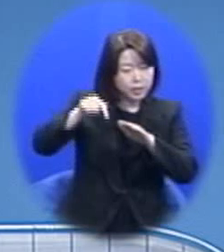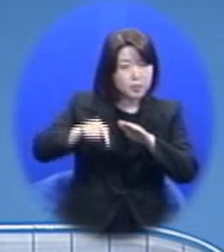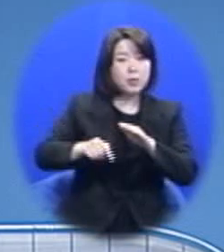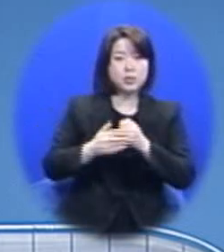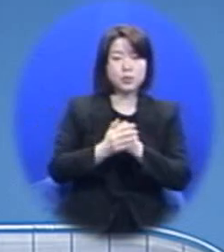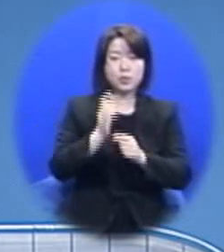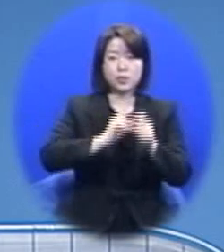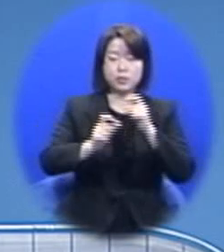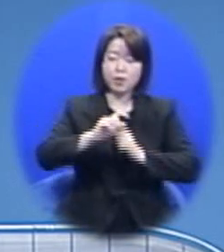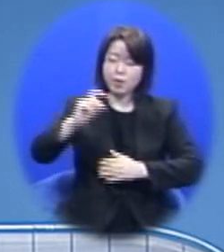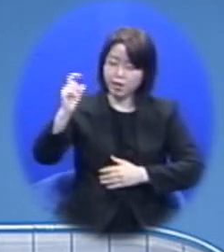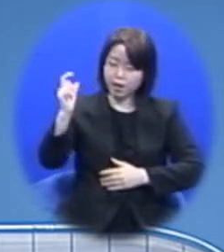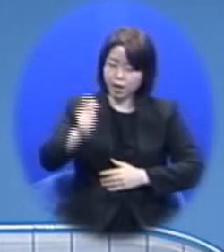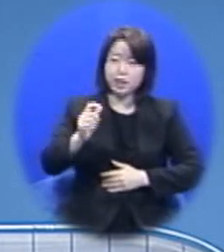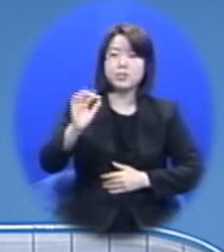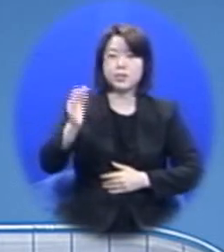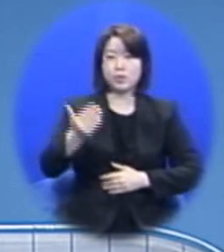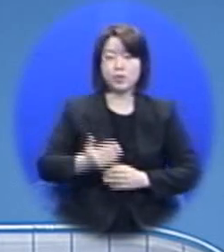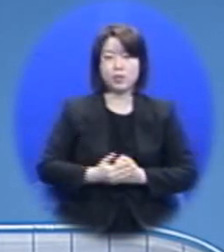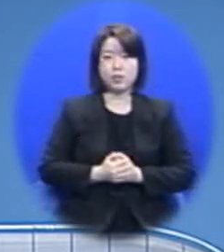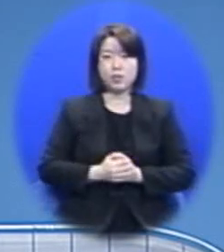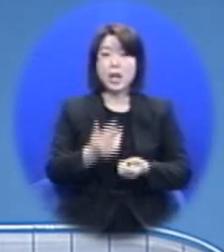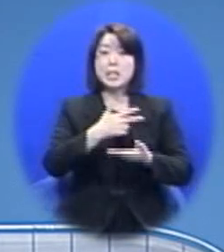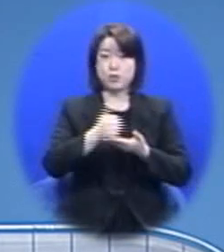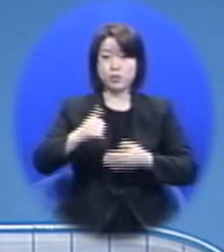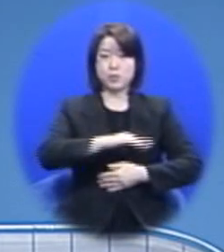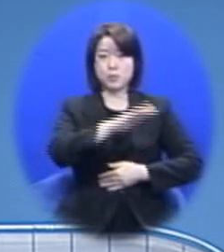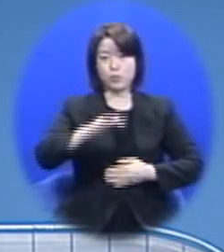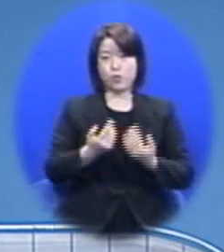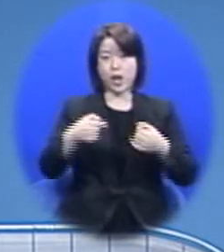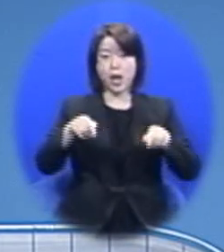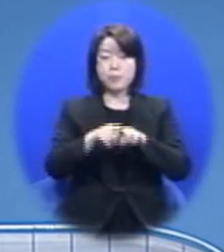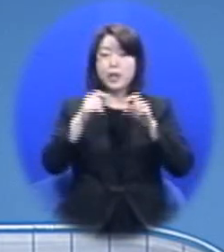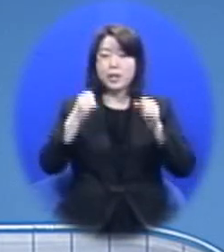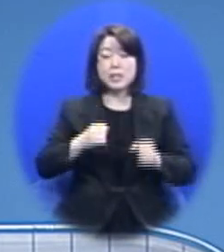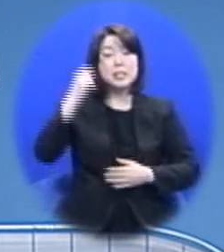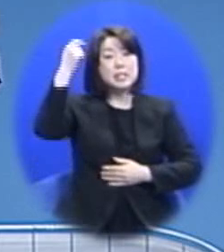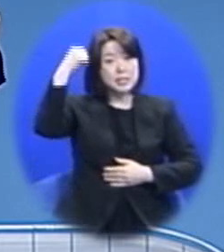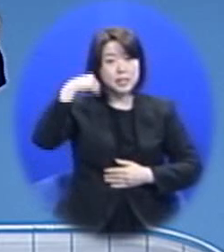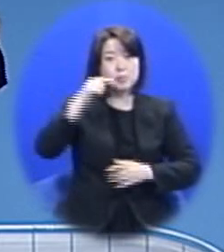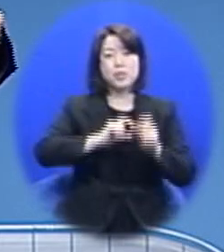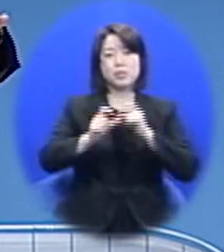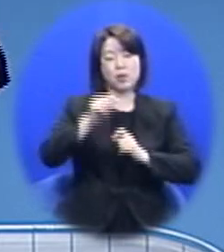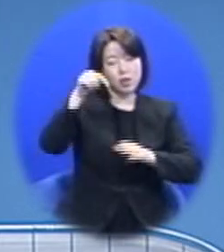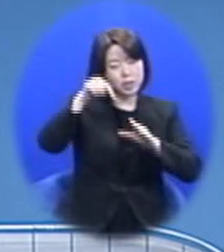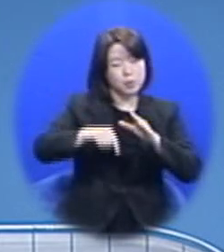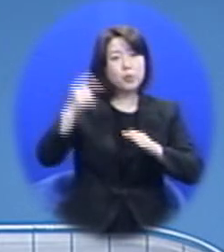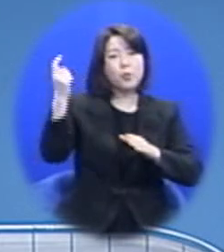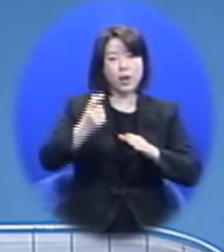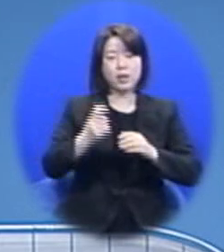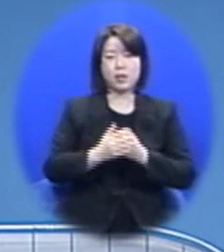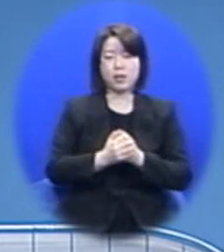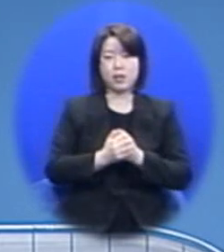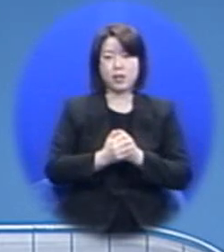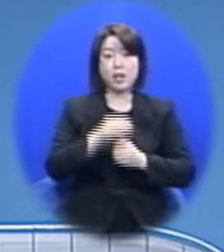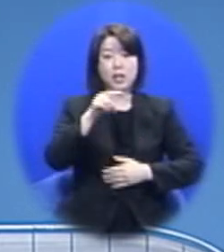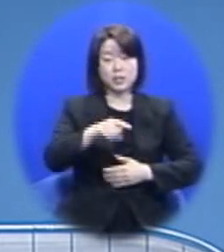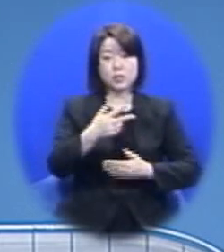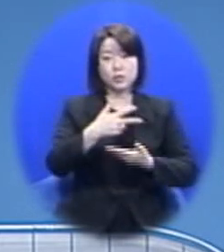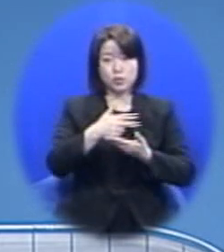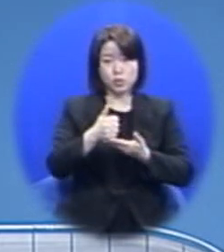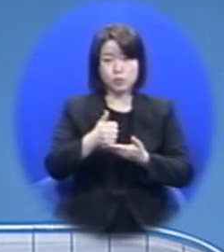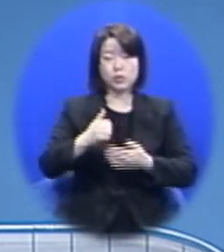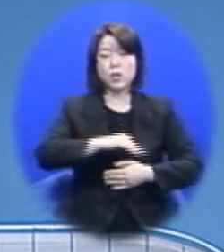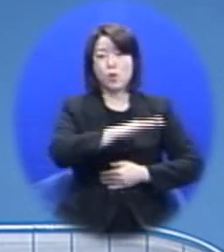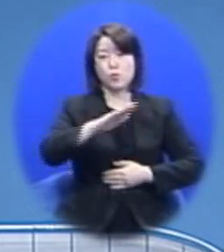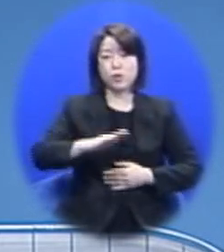그리고 더 강해집니다. 주님이 우리와 함께 계신 그 주님은 우리를 계속 하나 되게 만들어요.